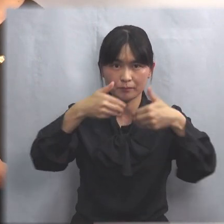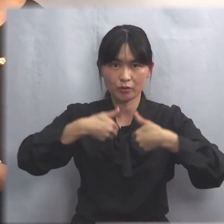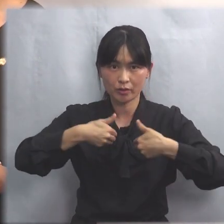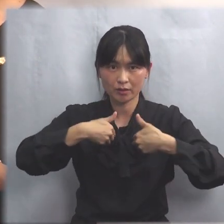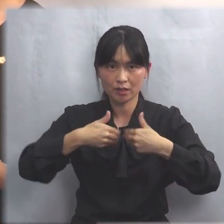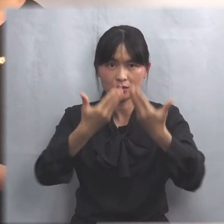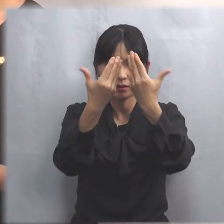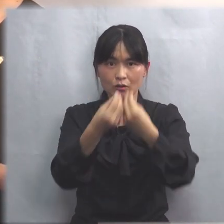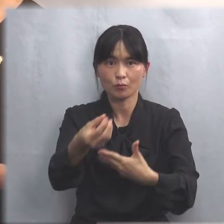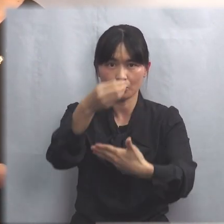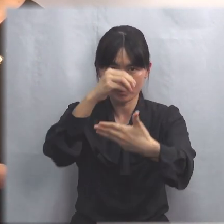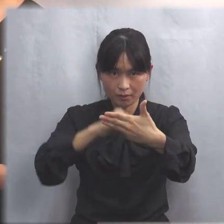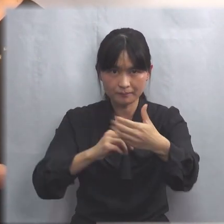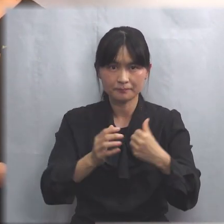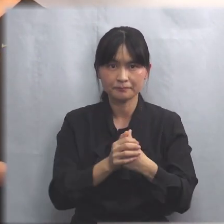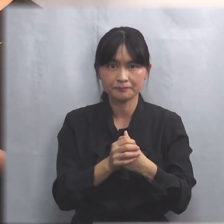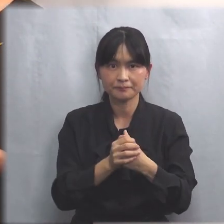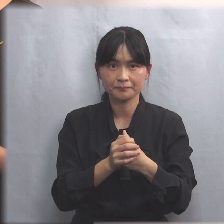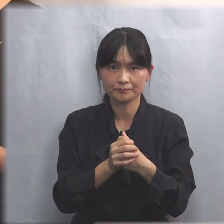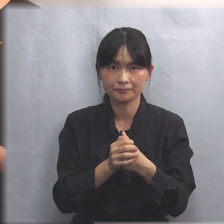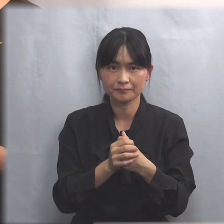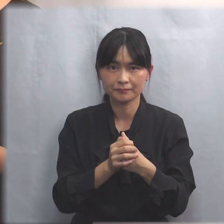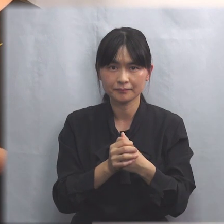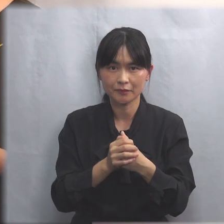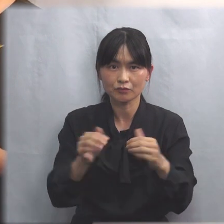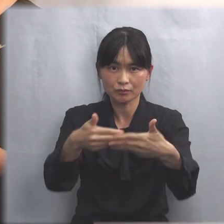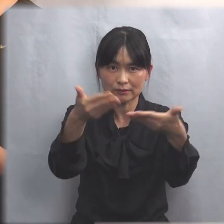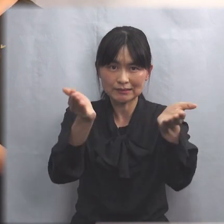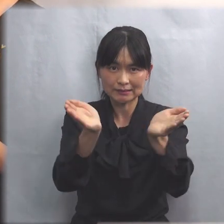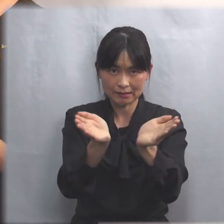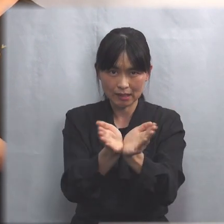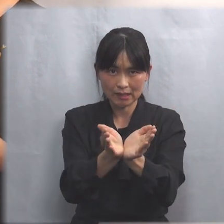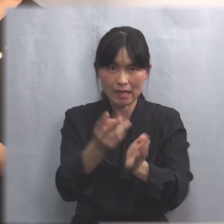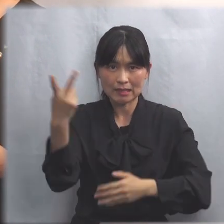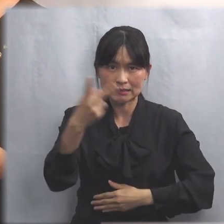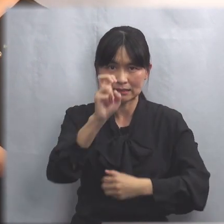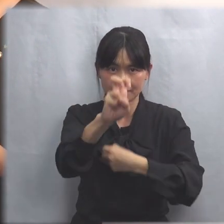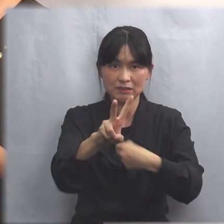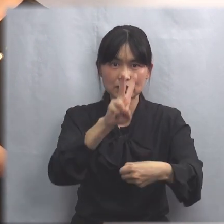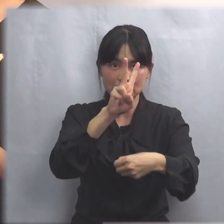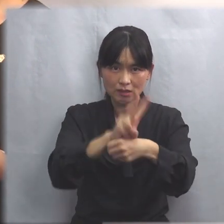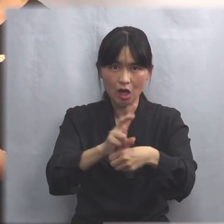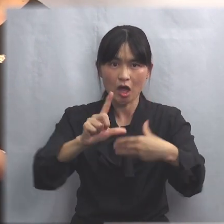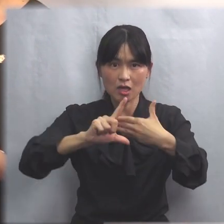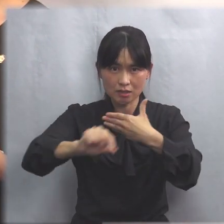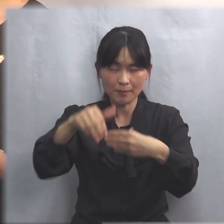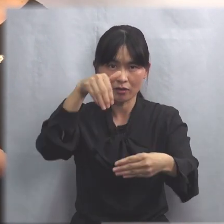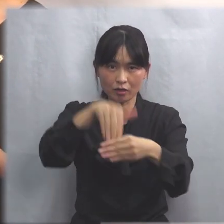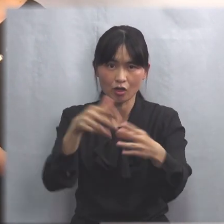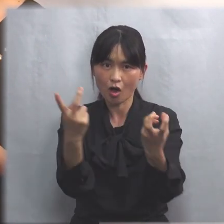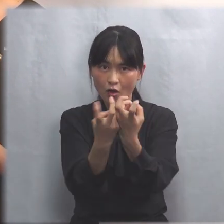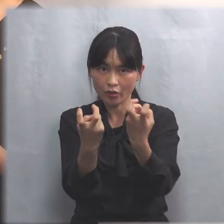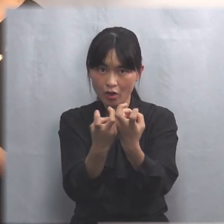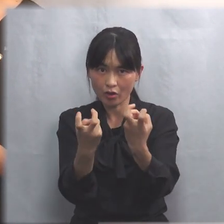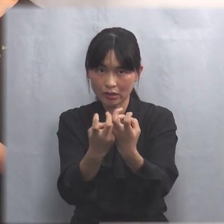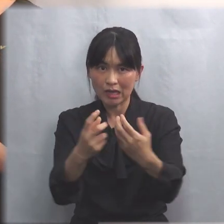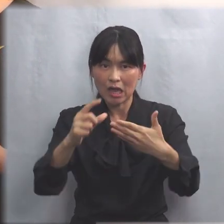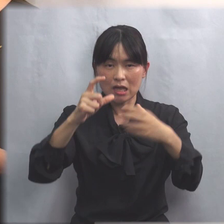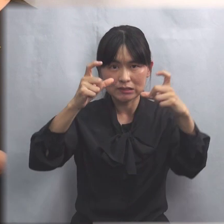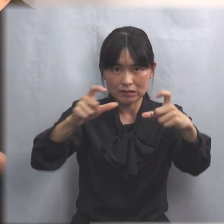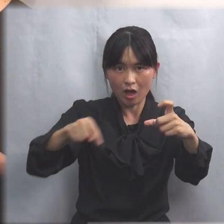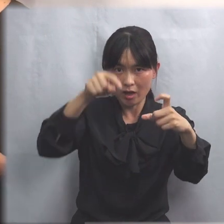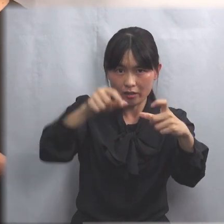내용을 포함하였습니다. 이것으로 우리 당의 2022년 지방선거에서 어떻게